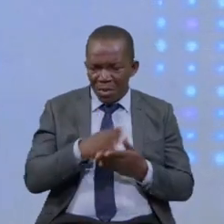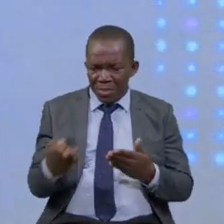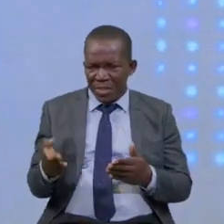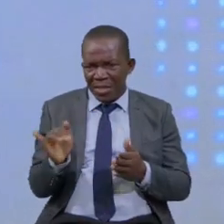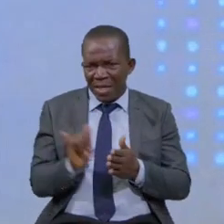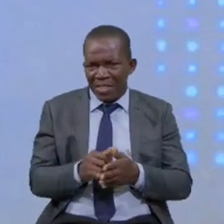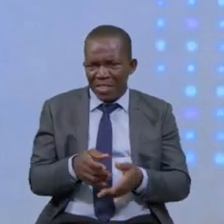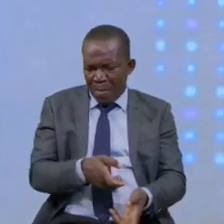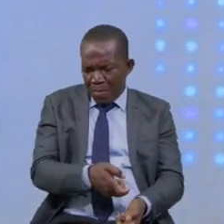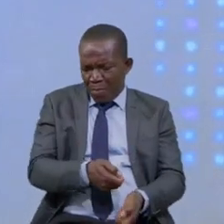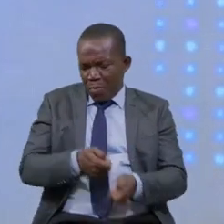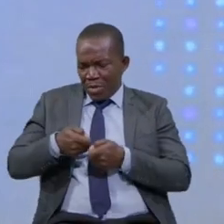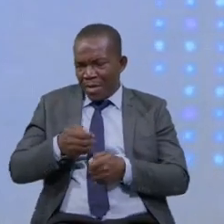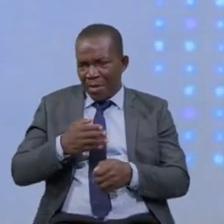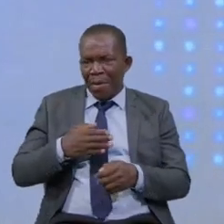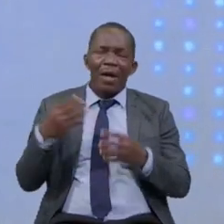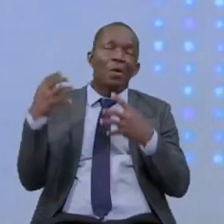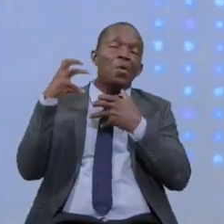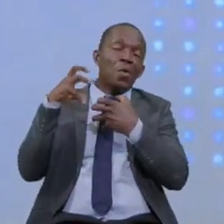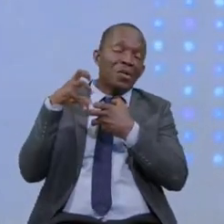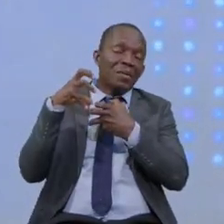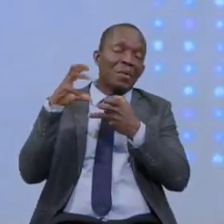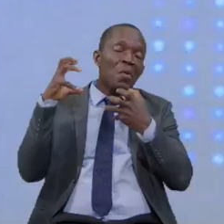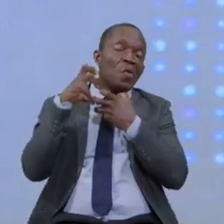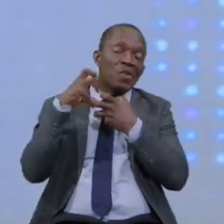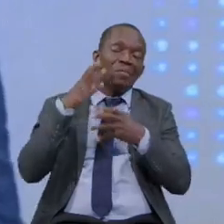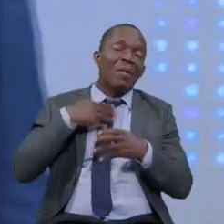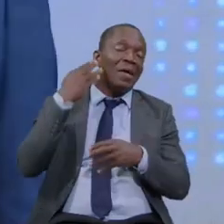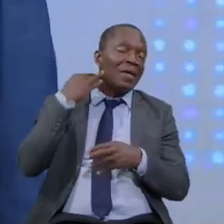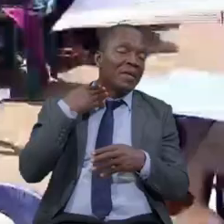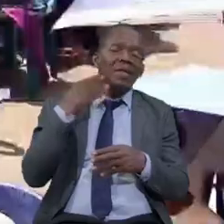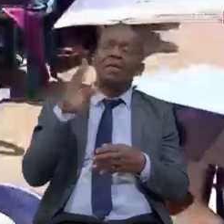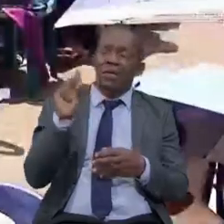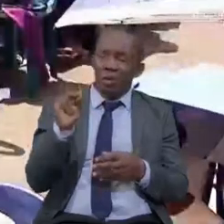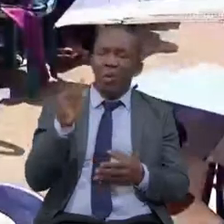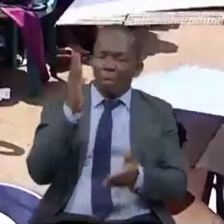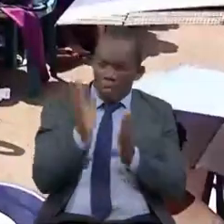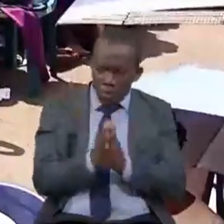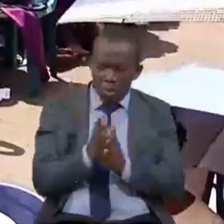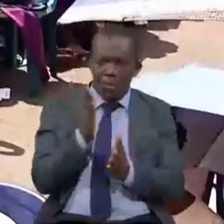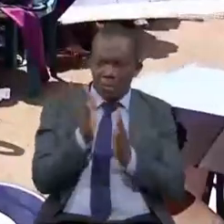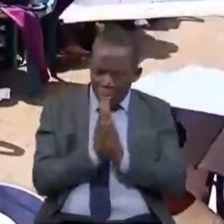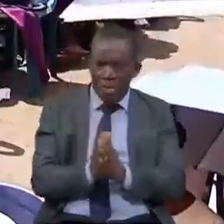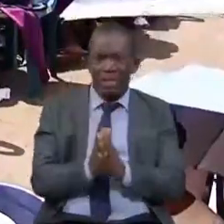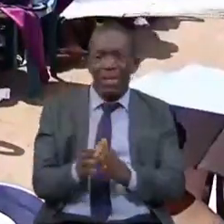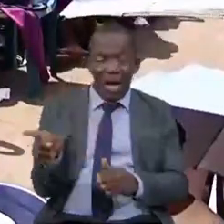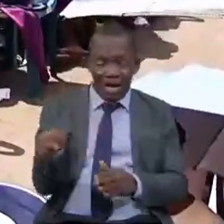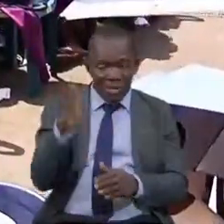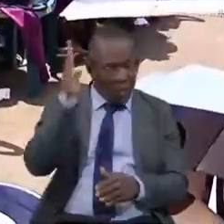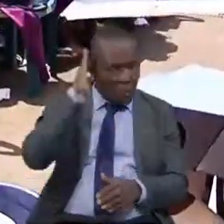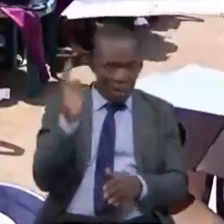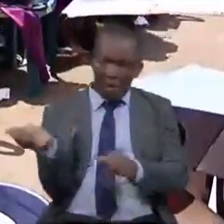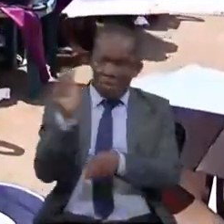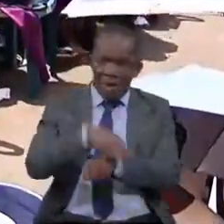qui t'imenait mes muscles là-bas. Prie! Et tu vas vaincre. Je vais